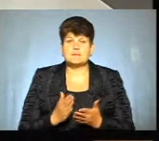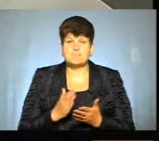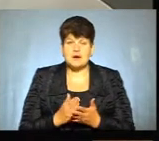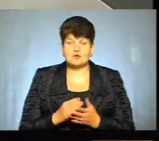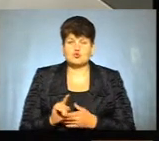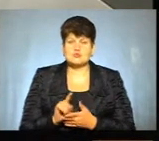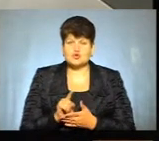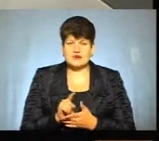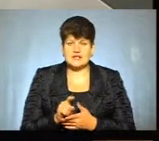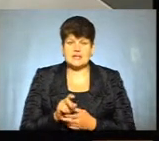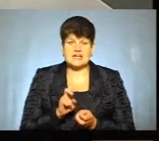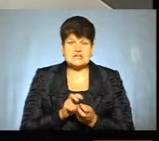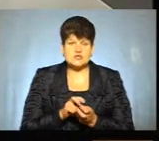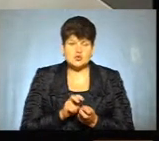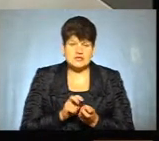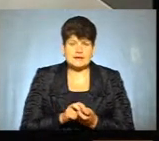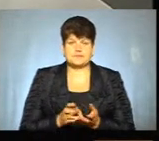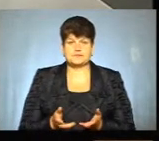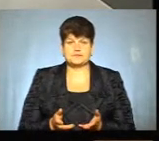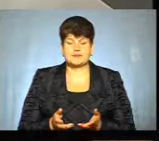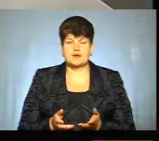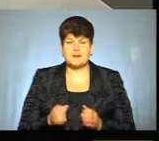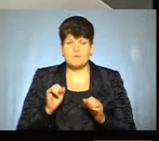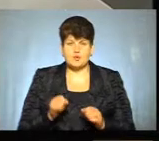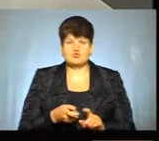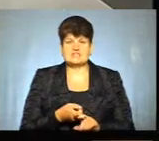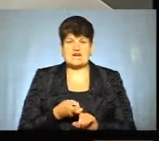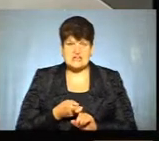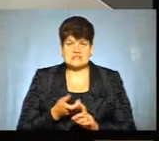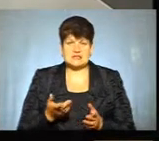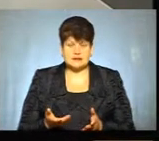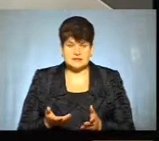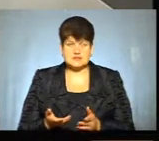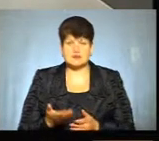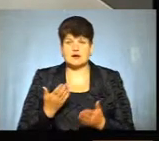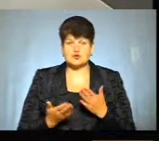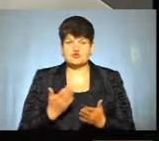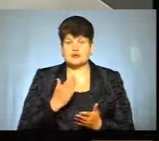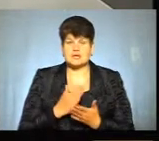мишовидні гризуни, і відповідно таким чином можуть заразитися, тому що якщо є